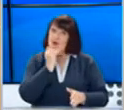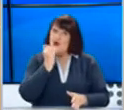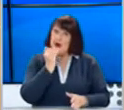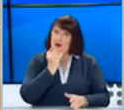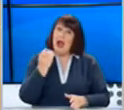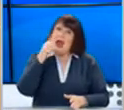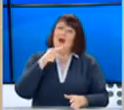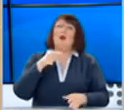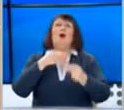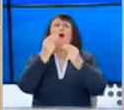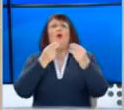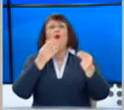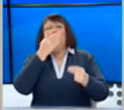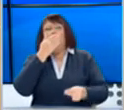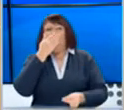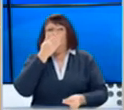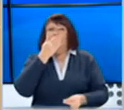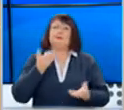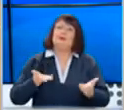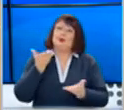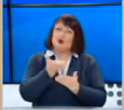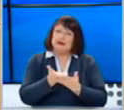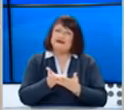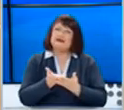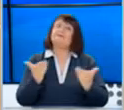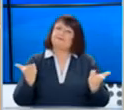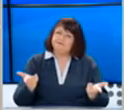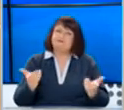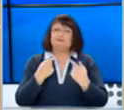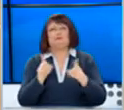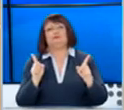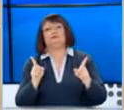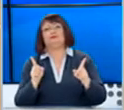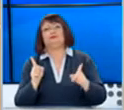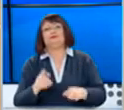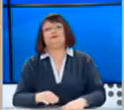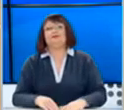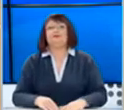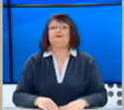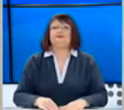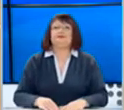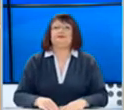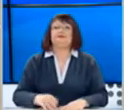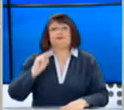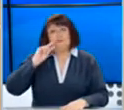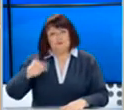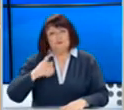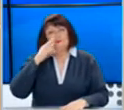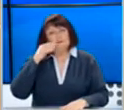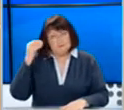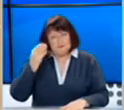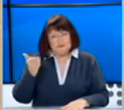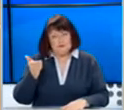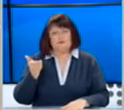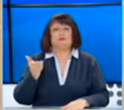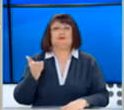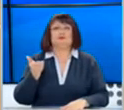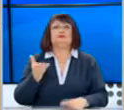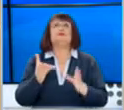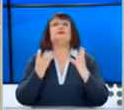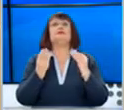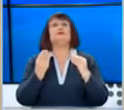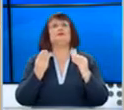κάτι διαφορετικό, θα ήθελα πάλι να το ακούσω. Άρα, να κλείσω την απάντησή μου στον κύριο Ανδρουλάκη, λέγοντας ότι πολλά από αυτά